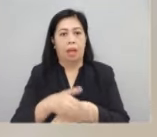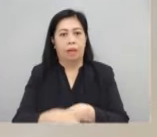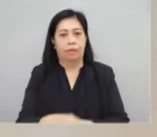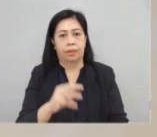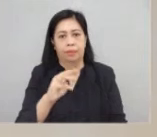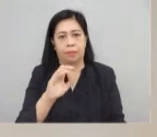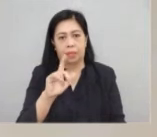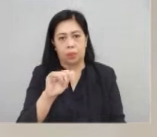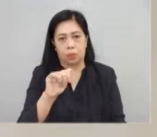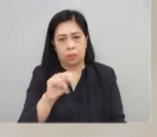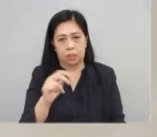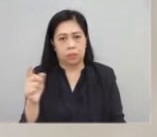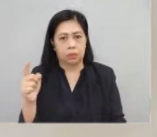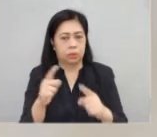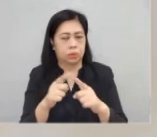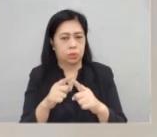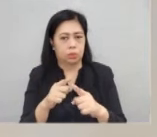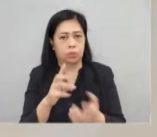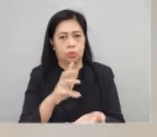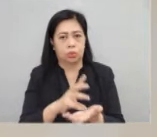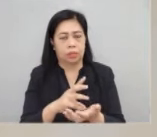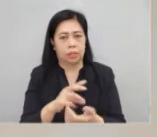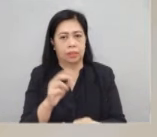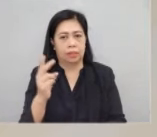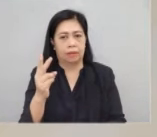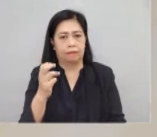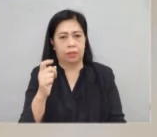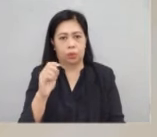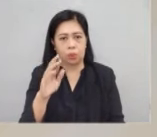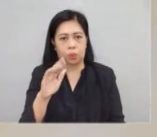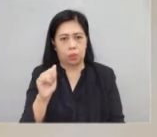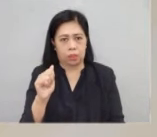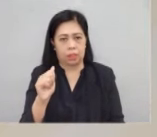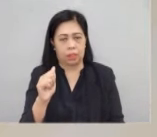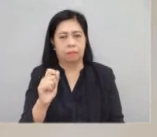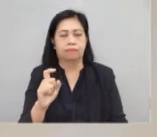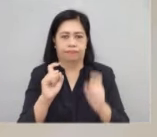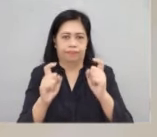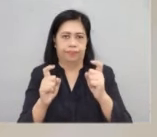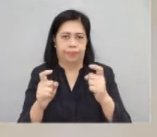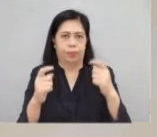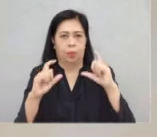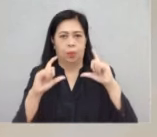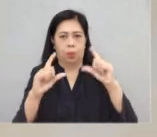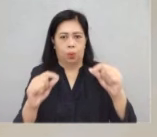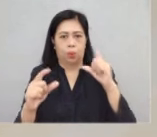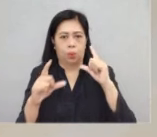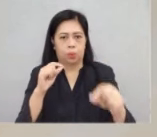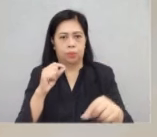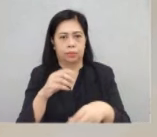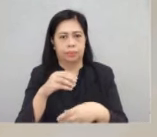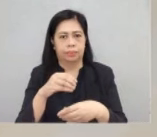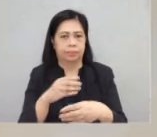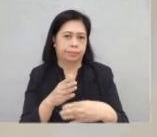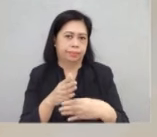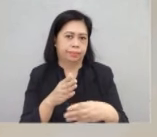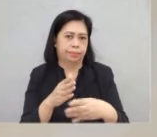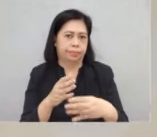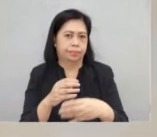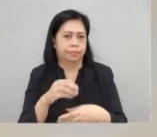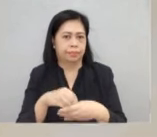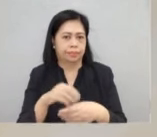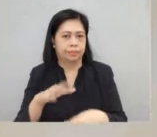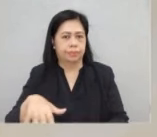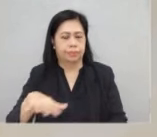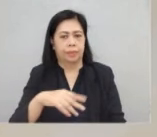hanggang Ciudad de Victoria, mabilis naman po yung ating takbo. Maging dun sa loob ng Philippine Arena or dun